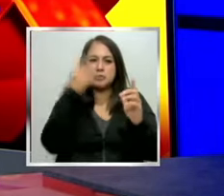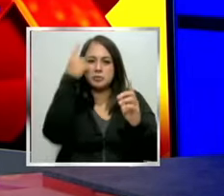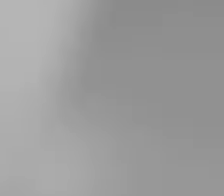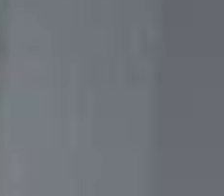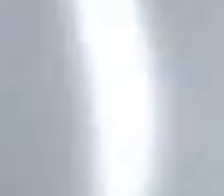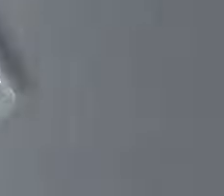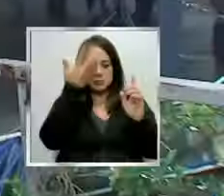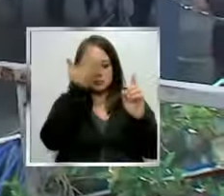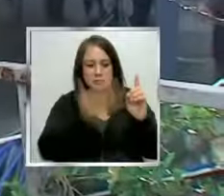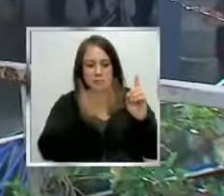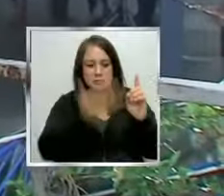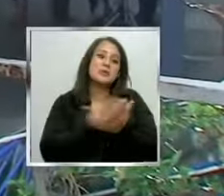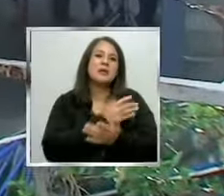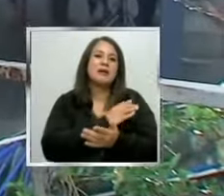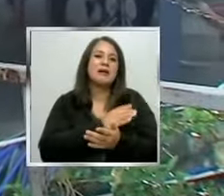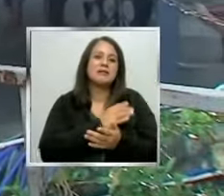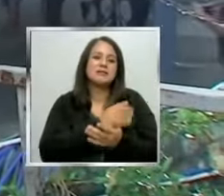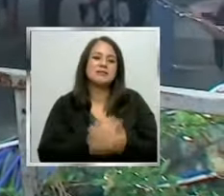Santiago.